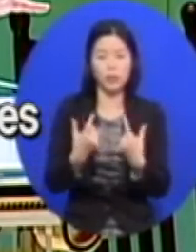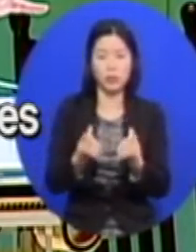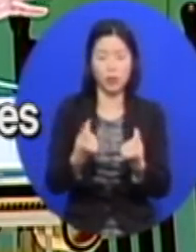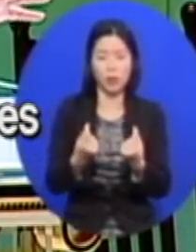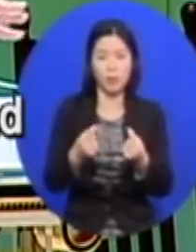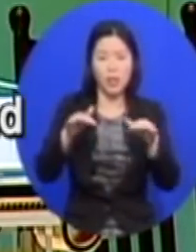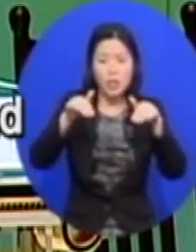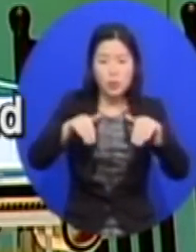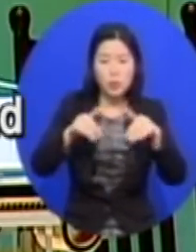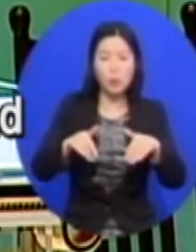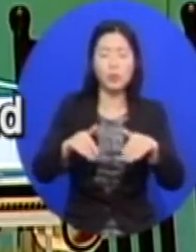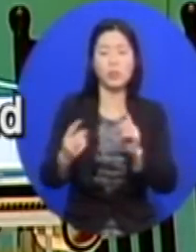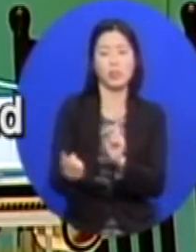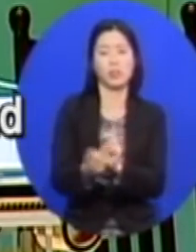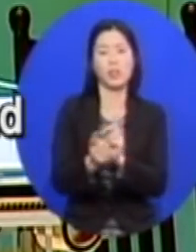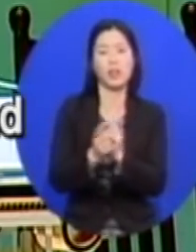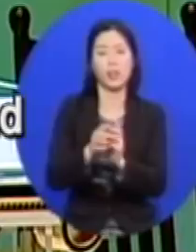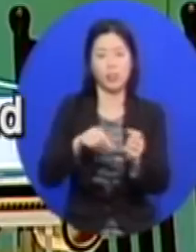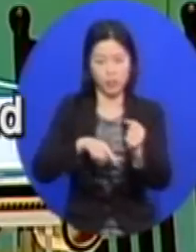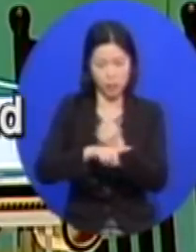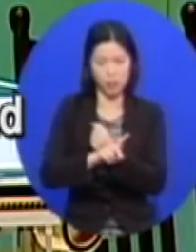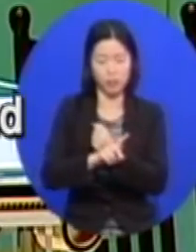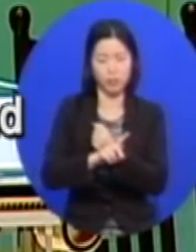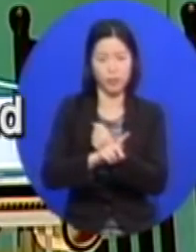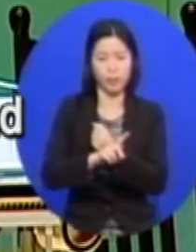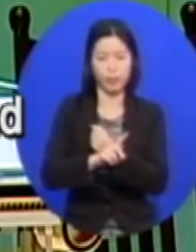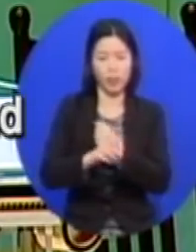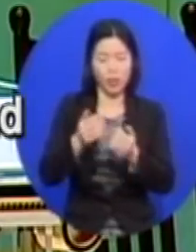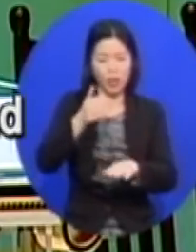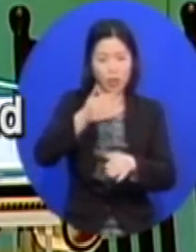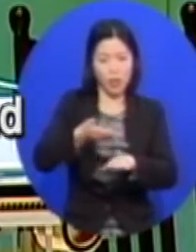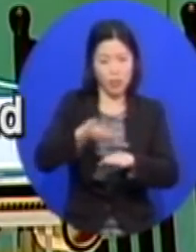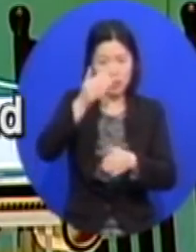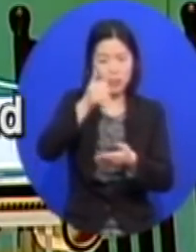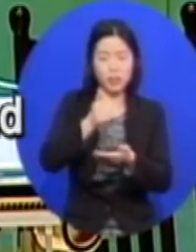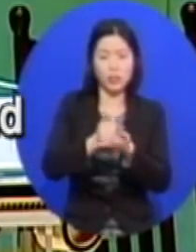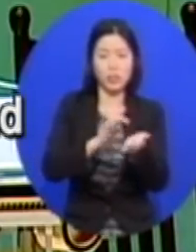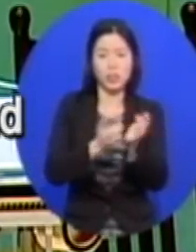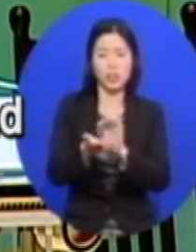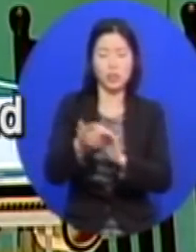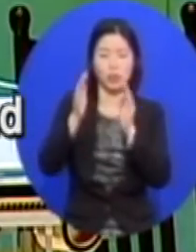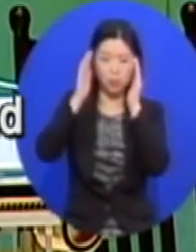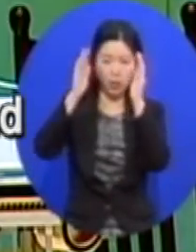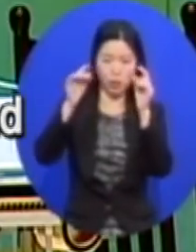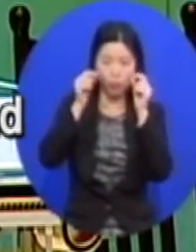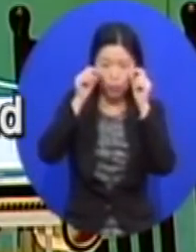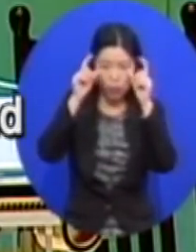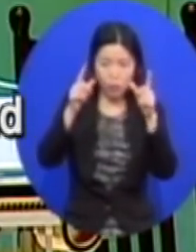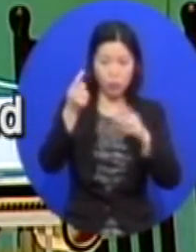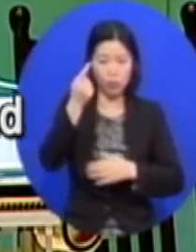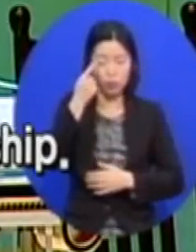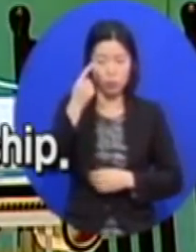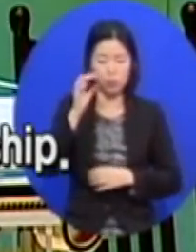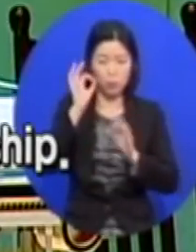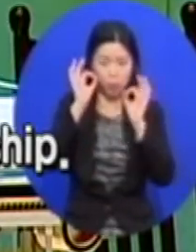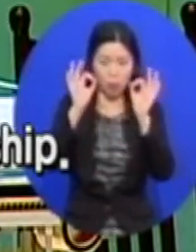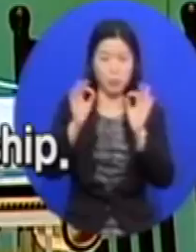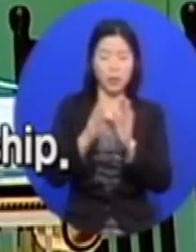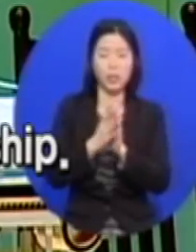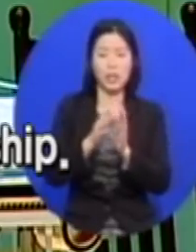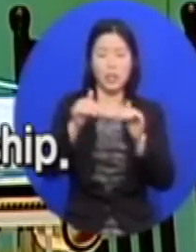거예요 상전이 예수님을 바라보는 눈을 뜨고 그리고 종을 뒤에 에 야